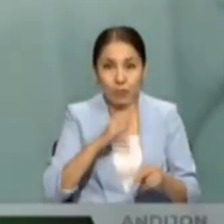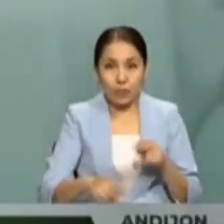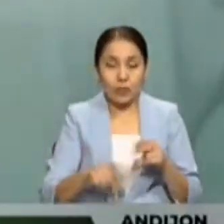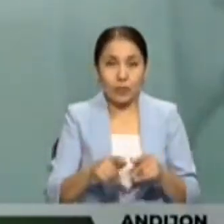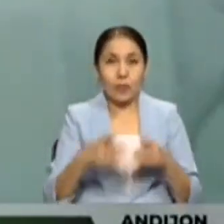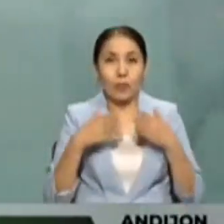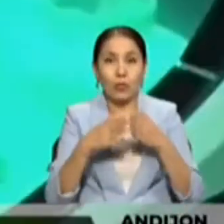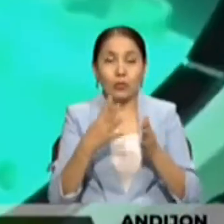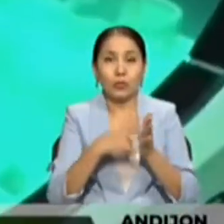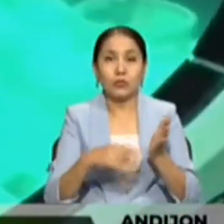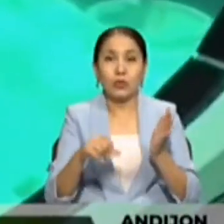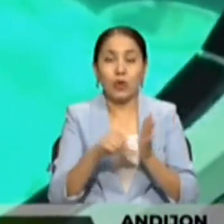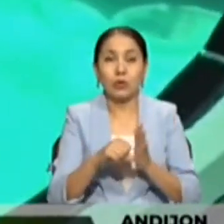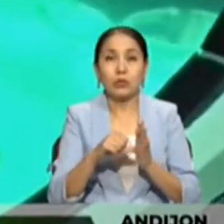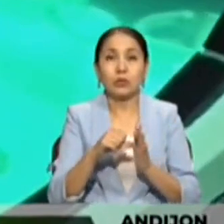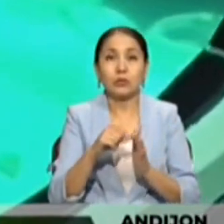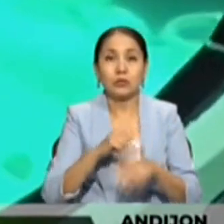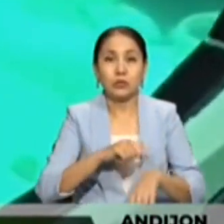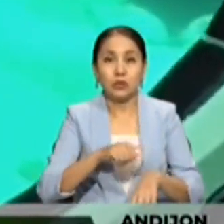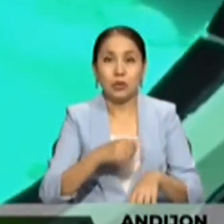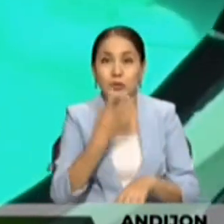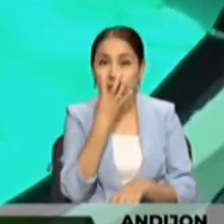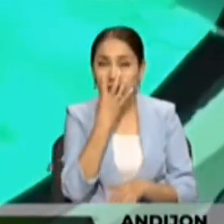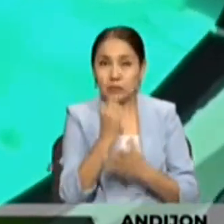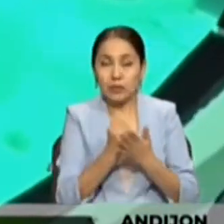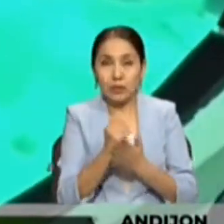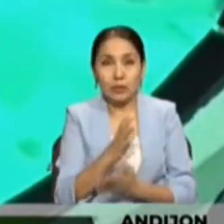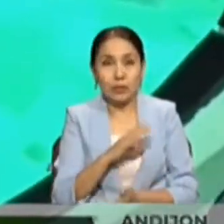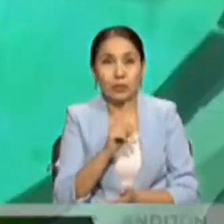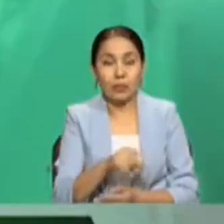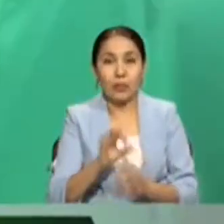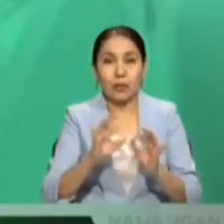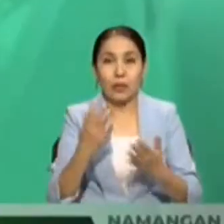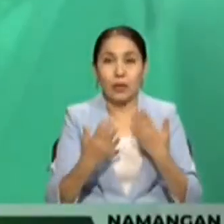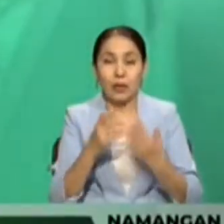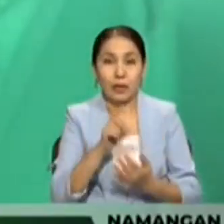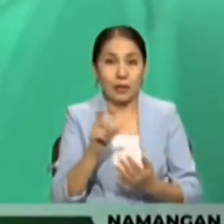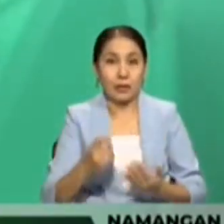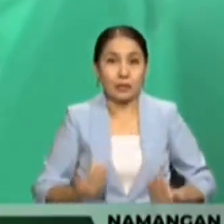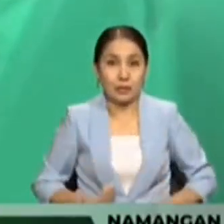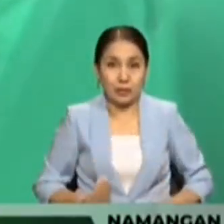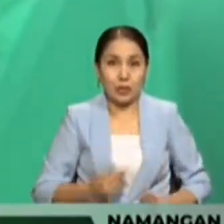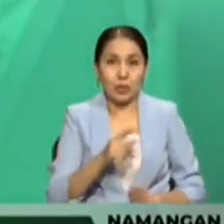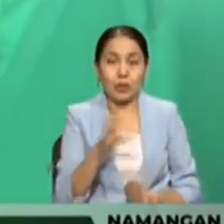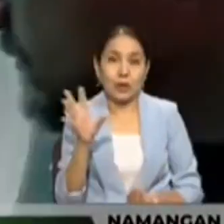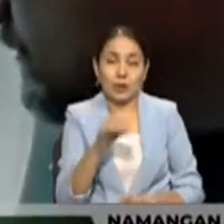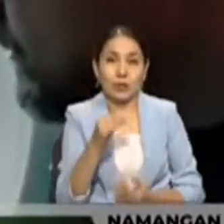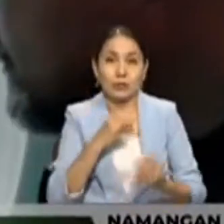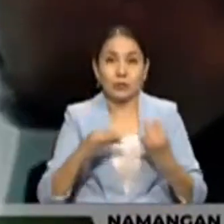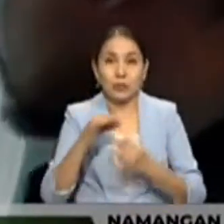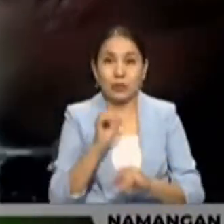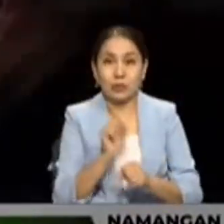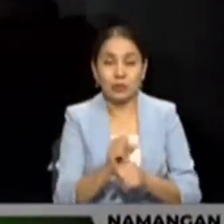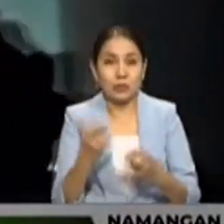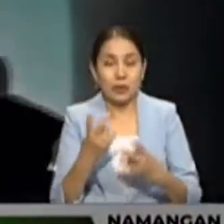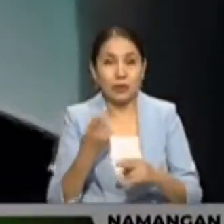Bortda 96 soat yetarli kislorod zaxirasi bo'lgan. Ekspertlarning ta'kidlashicha agar ekipaj tirik bo'lsa, ular barcha suhbatlarni to'xtatishlari